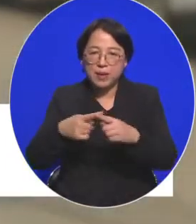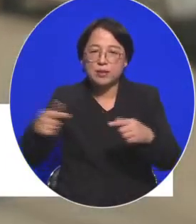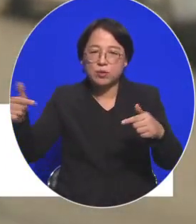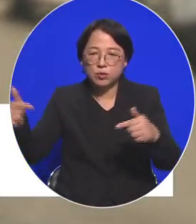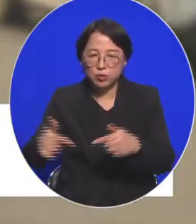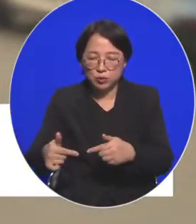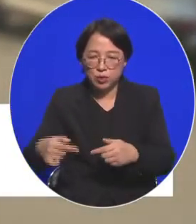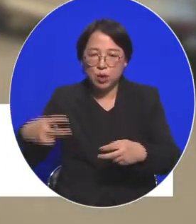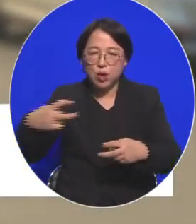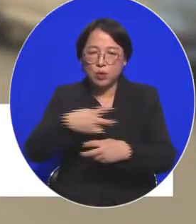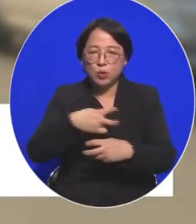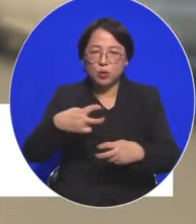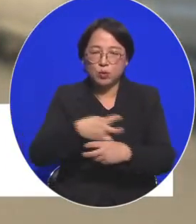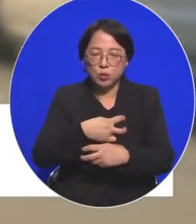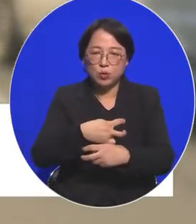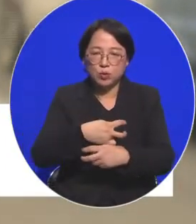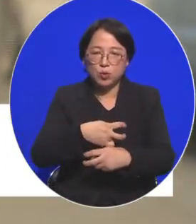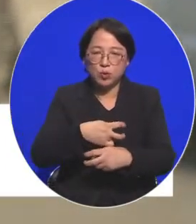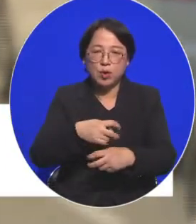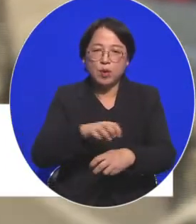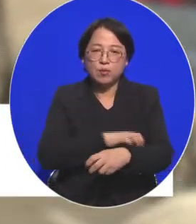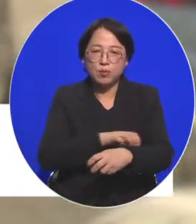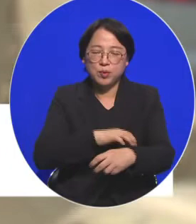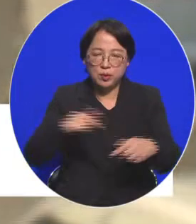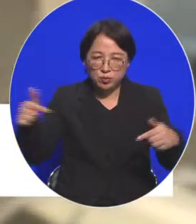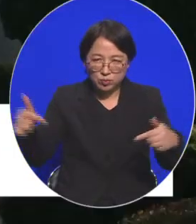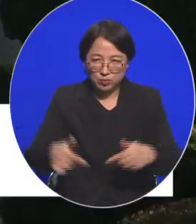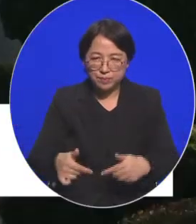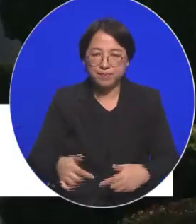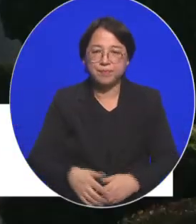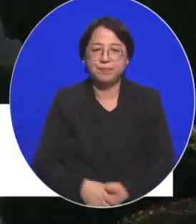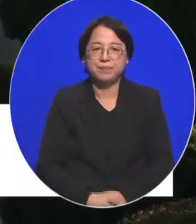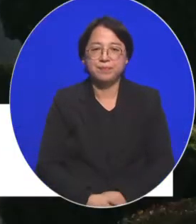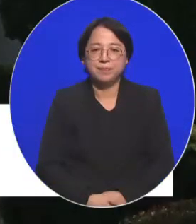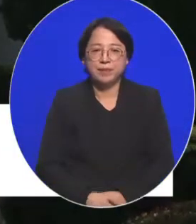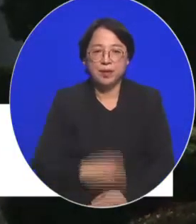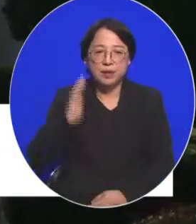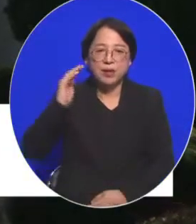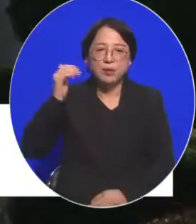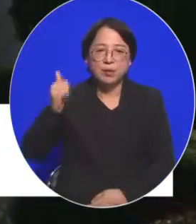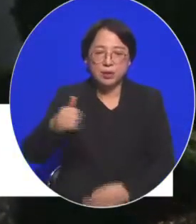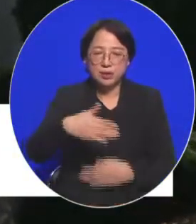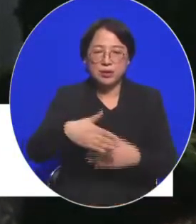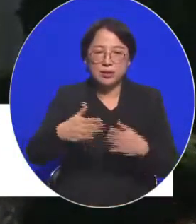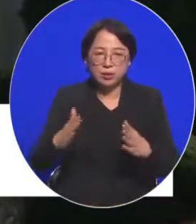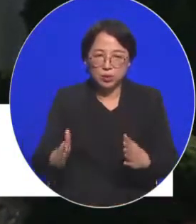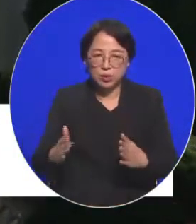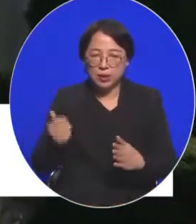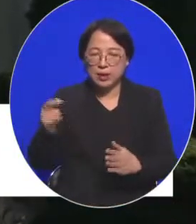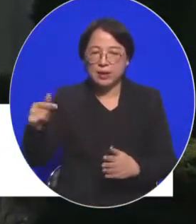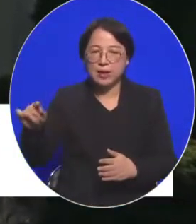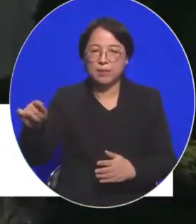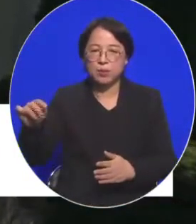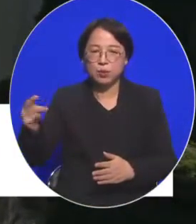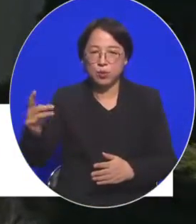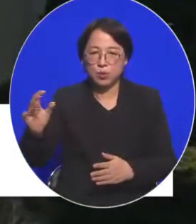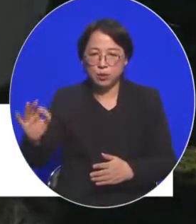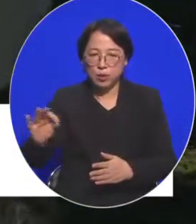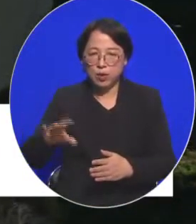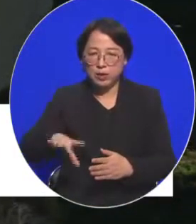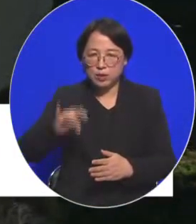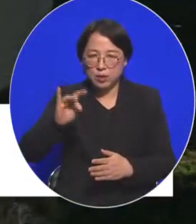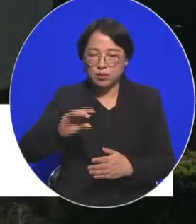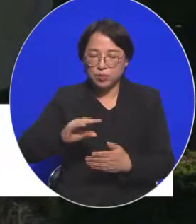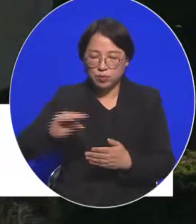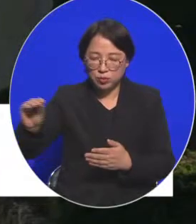일반 교통 흐름에 주는 영향도 그만큼 줄어들 전망입니다. 대통령실도 한남동 관저에서의 첫 출근 사진을